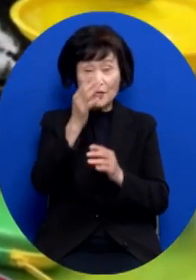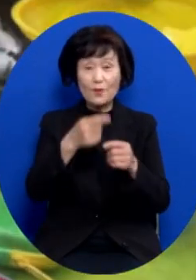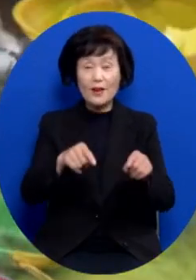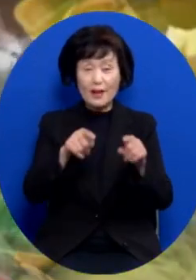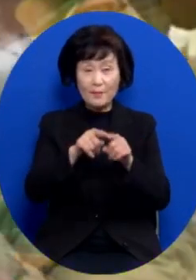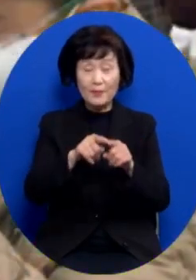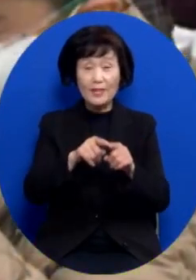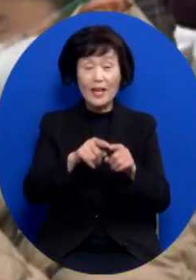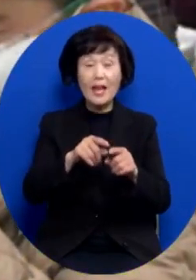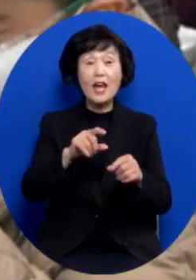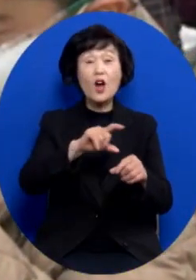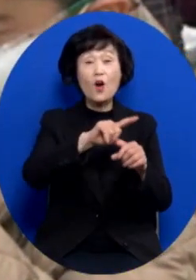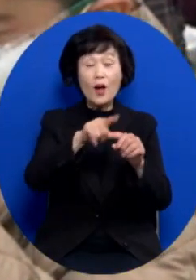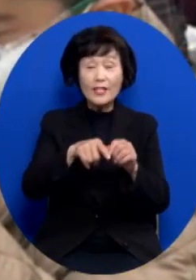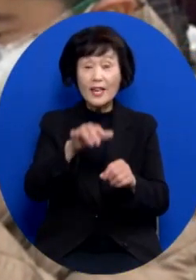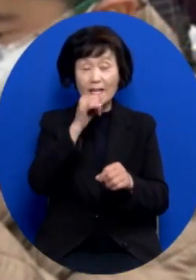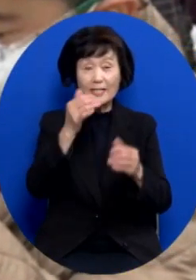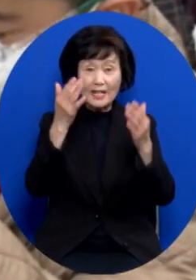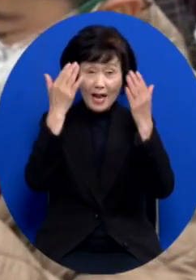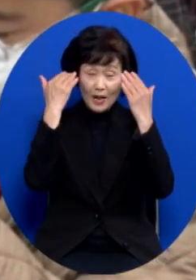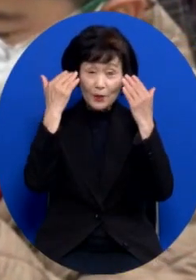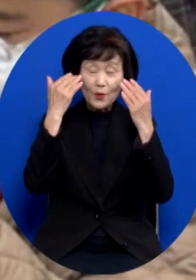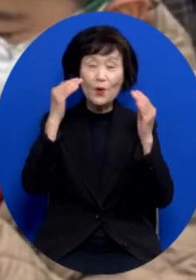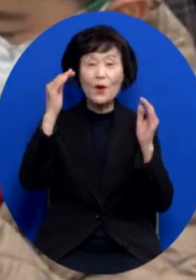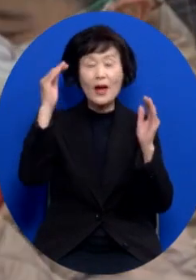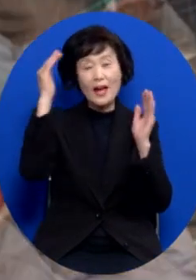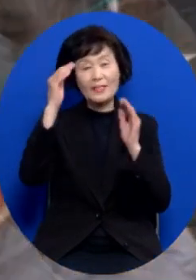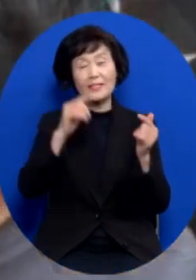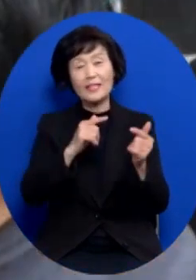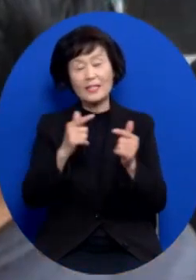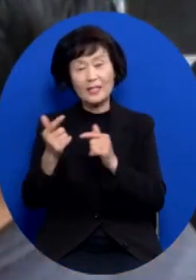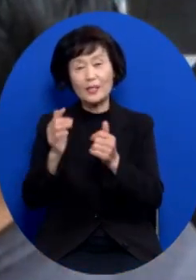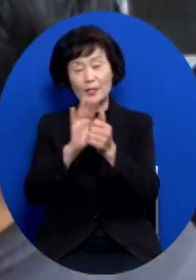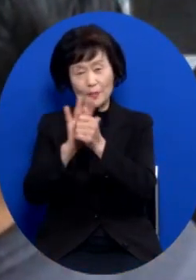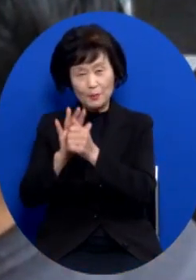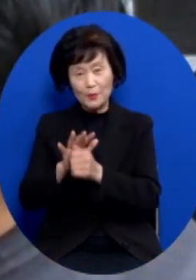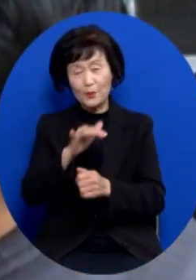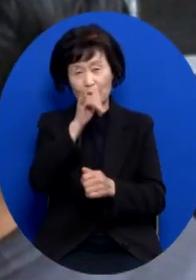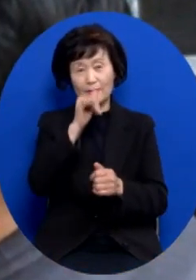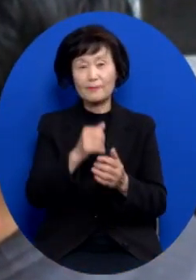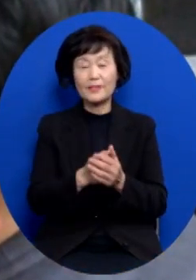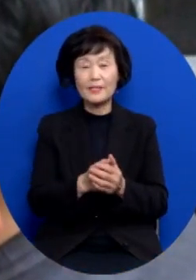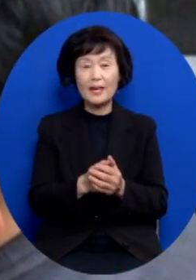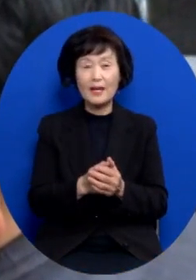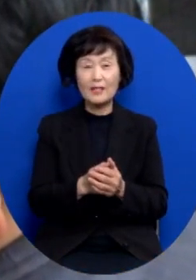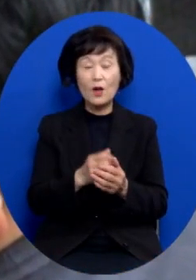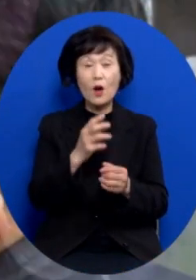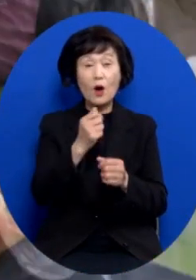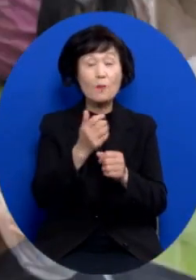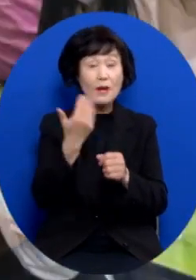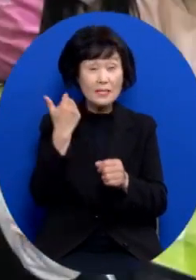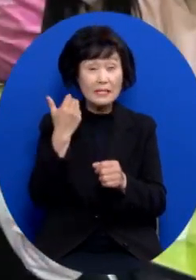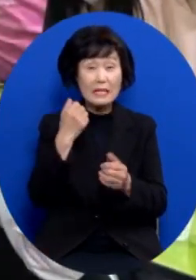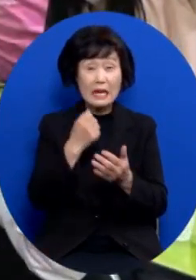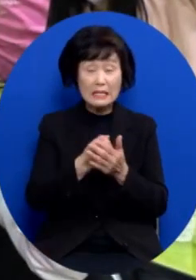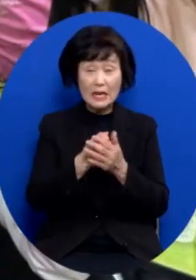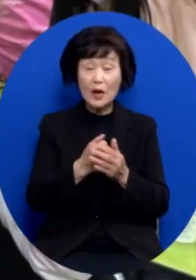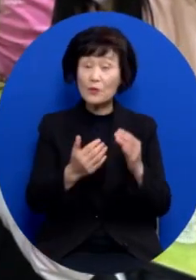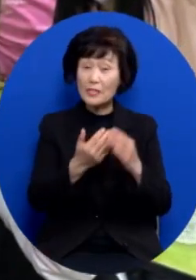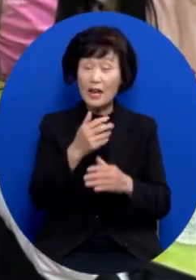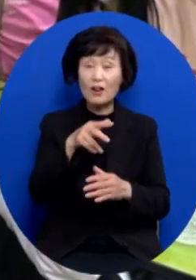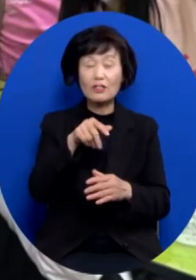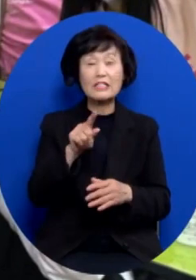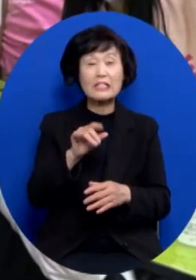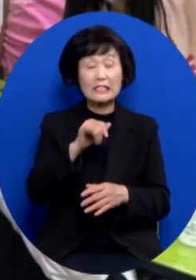초등학교에서 저희들이 학교 돌봄 세타를 통해서 아이들을 좀 섬기고 있습니다 또 몇 년 전에는 안타까운 소식이었던 정인이 사건을 통해서